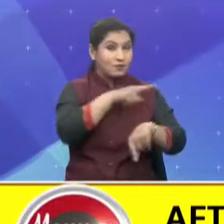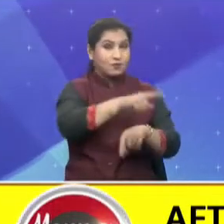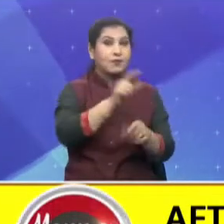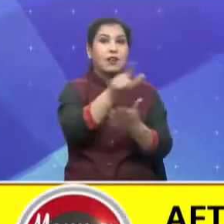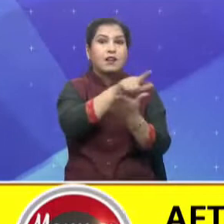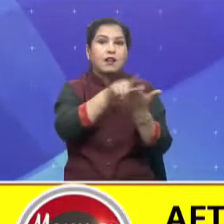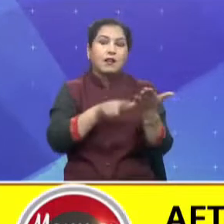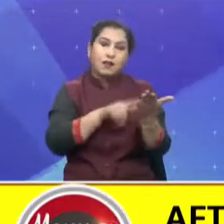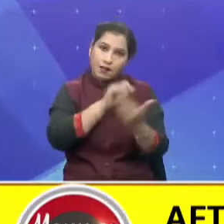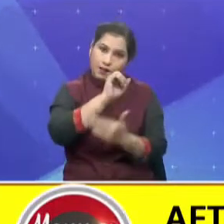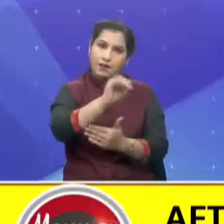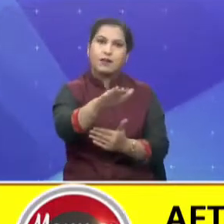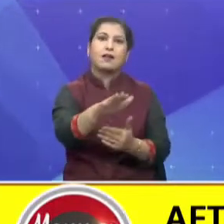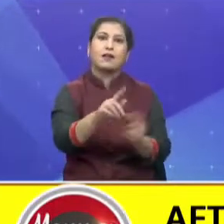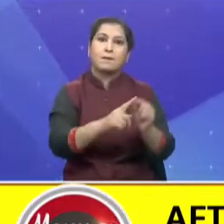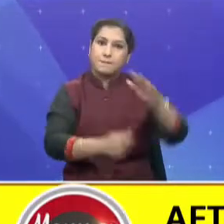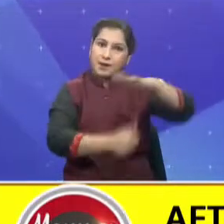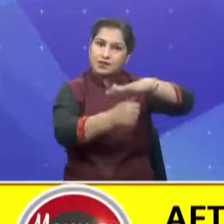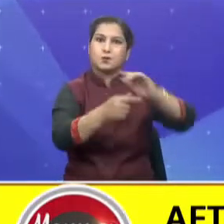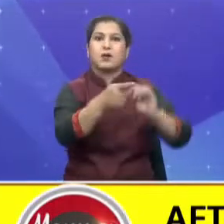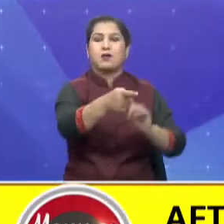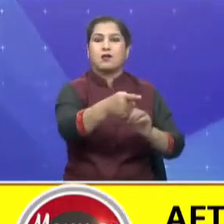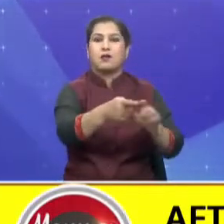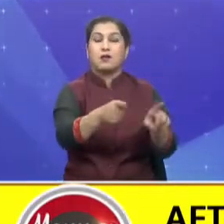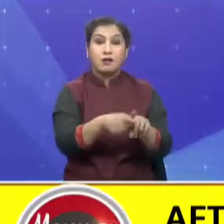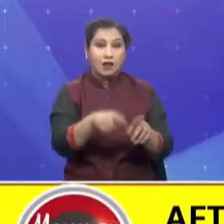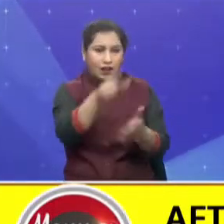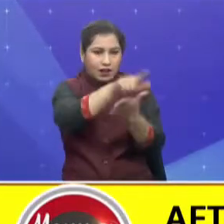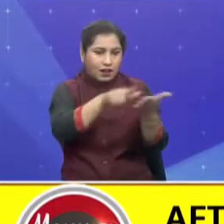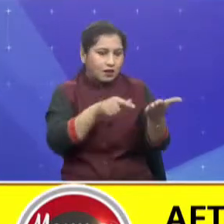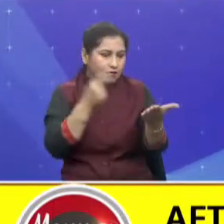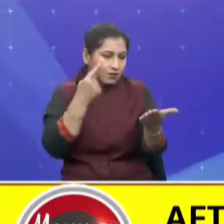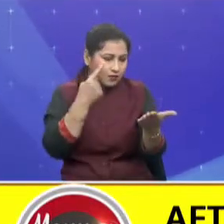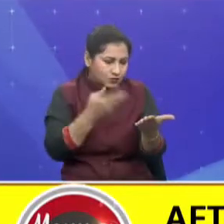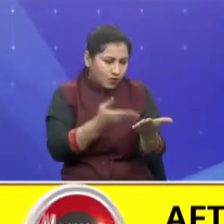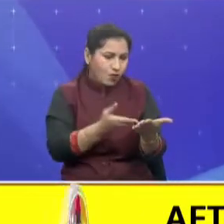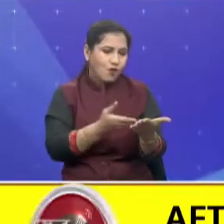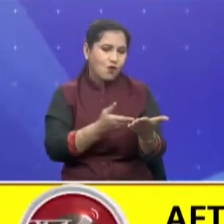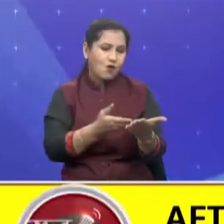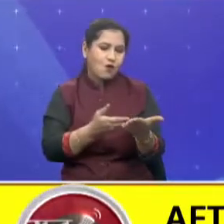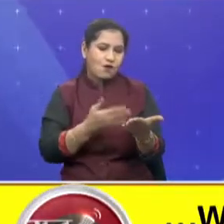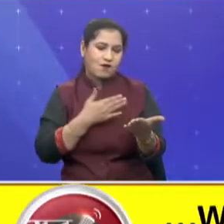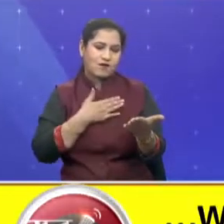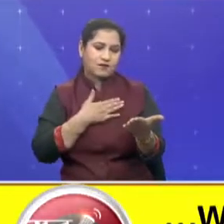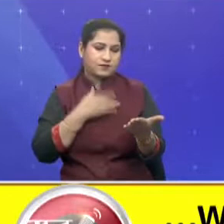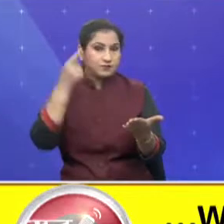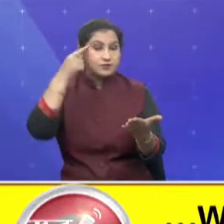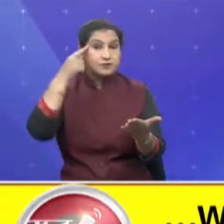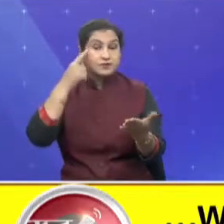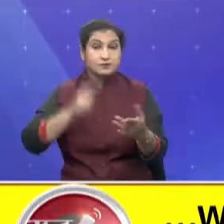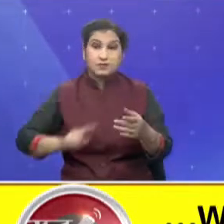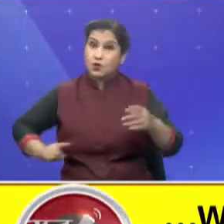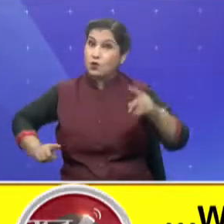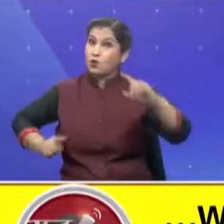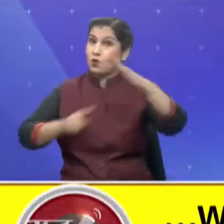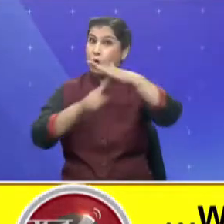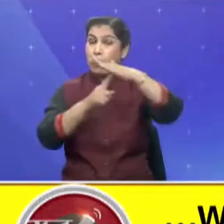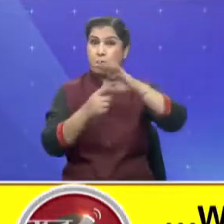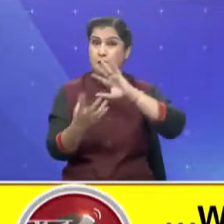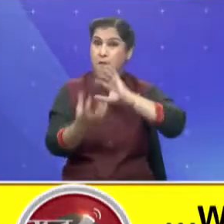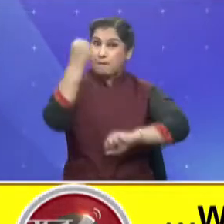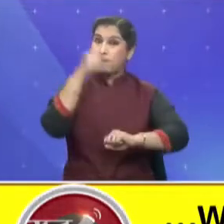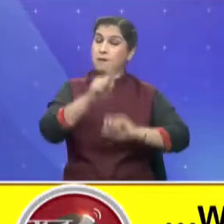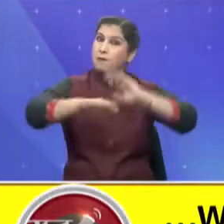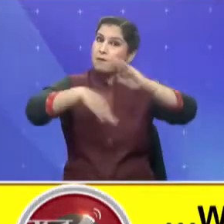को पढ़कर मेरे मन में पहला विचार यही आया कि सफलता के शीर्ष पर पहुंचकर भी